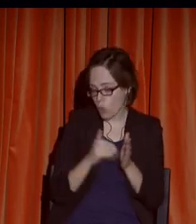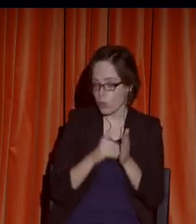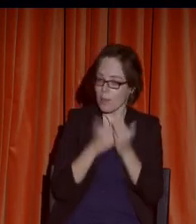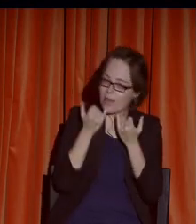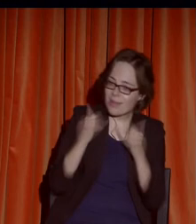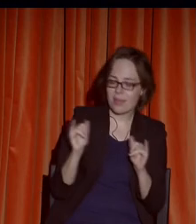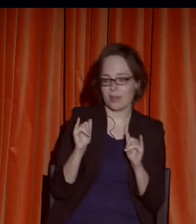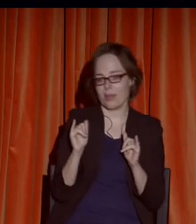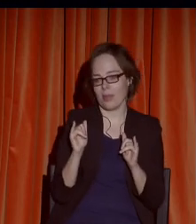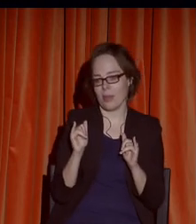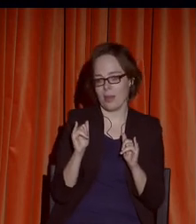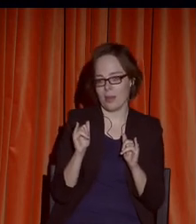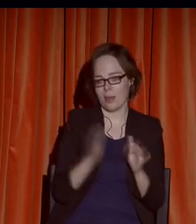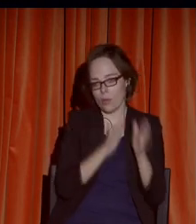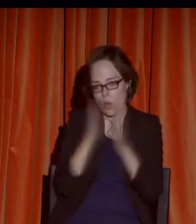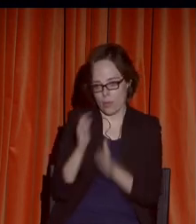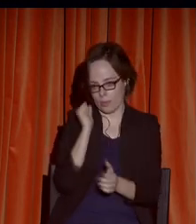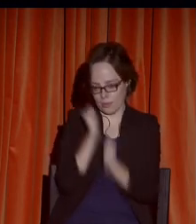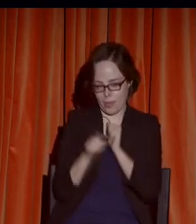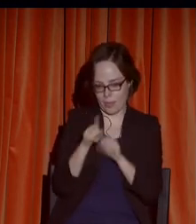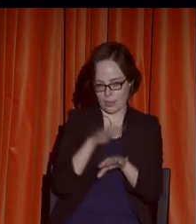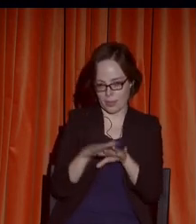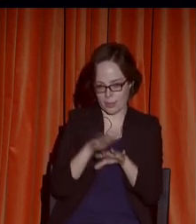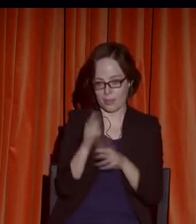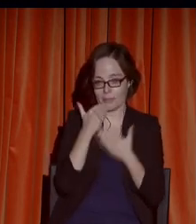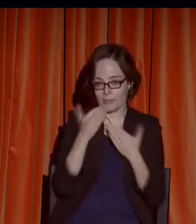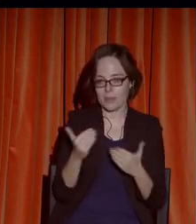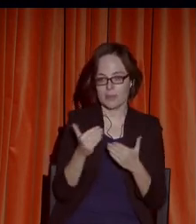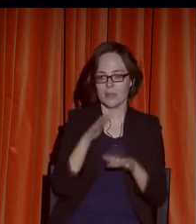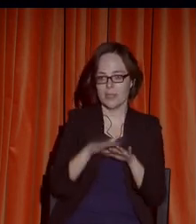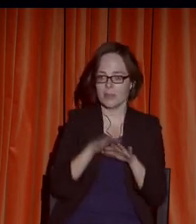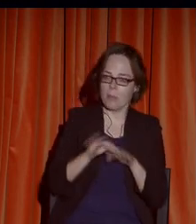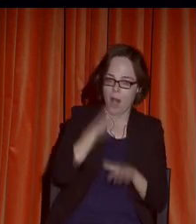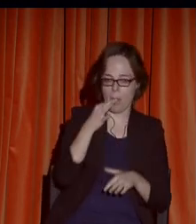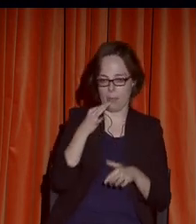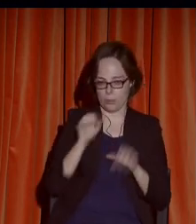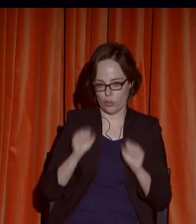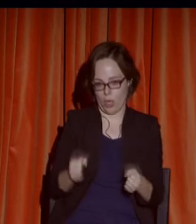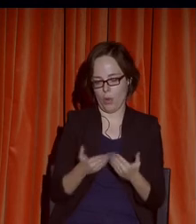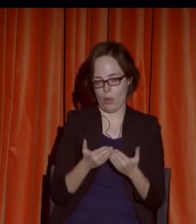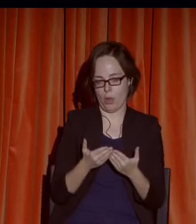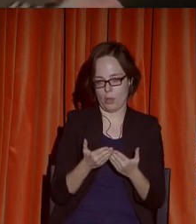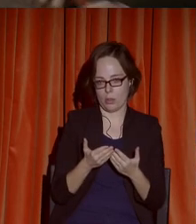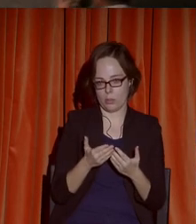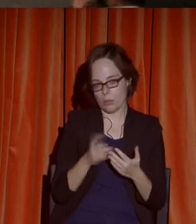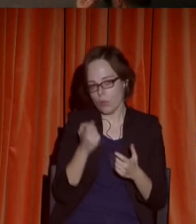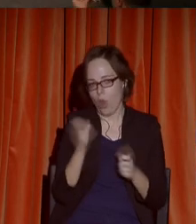inne, kolejne zmiany tego systemu, które mają go usprawnić, zracjonalizować,